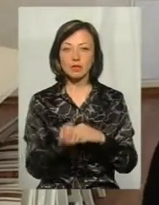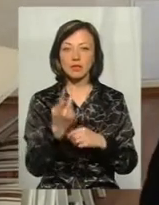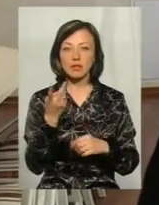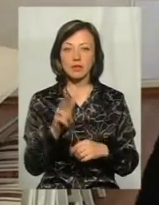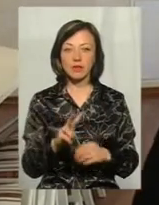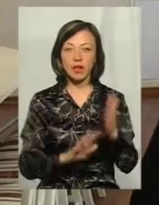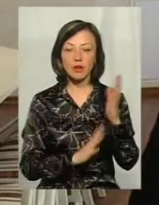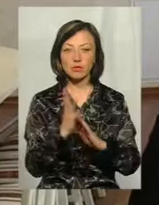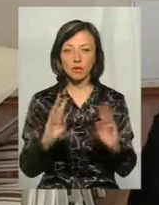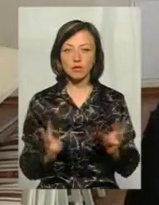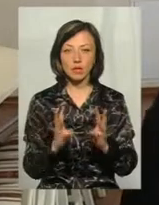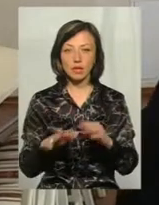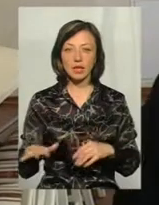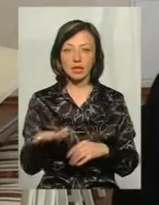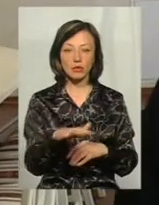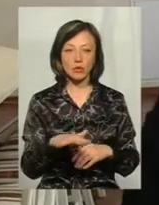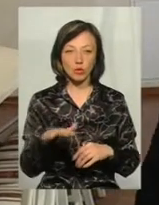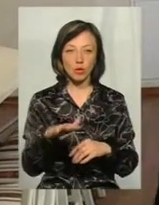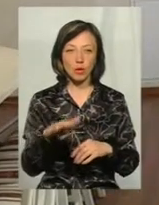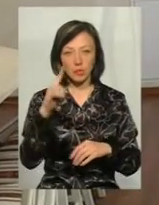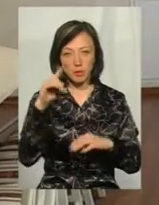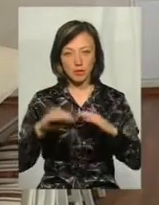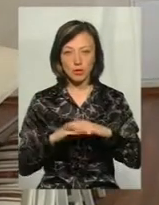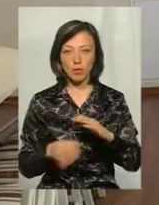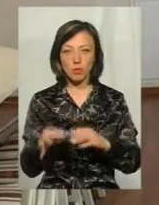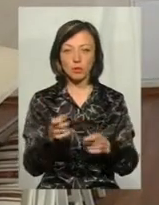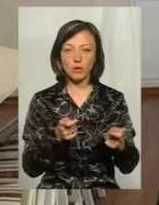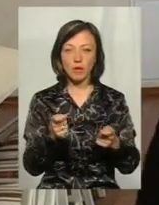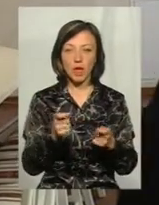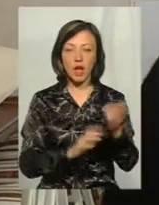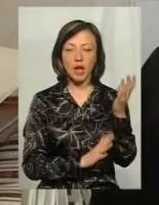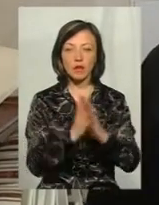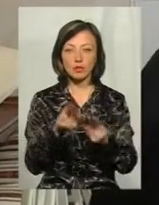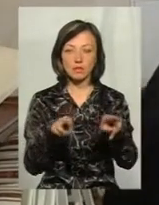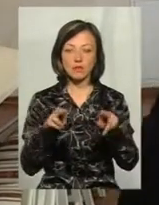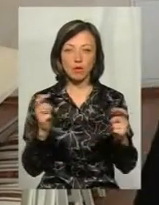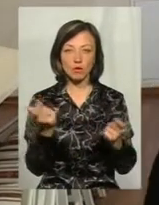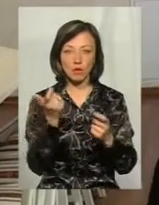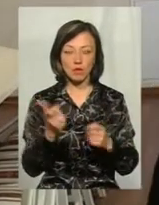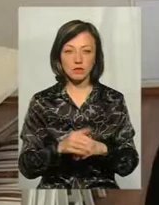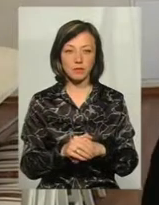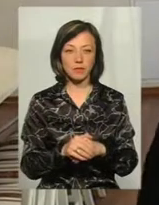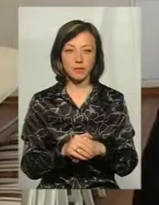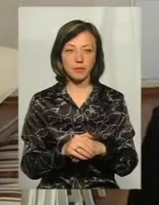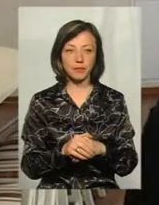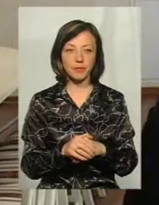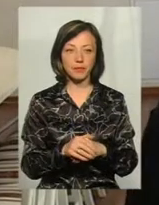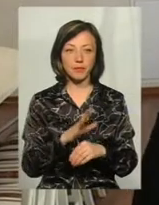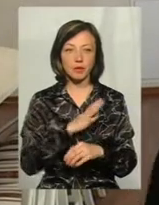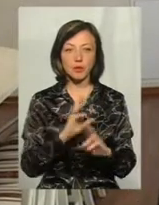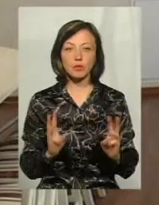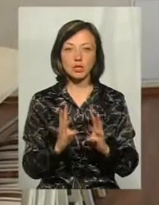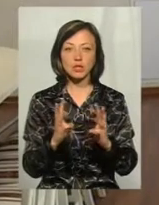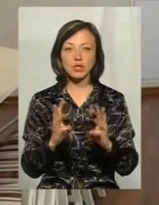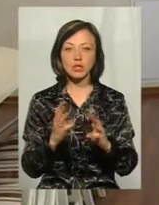лісових пожежі. Це на території підвідомчому обласному управлінню лісомисливського господарства. Це були пожежі